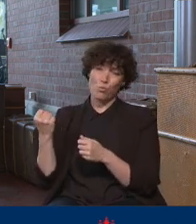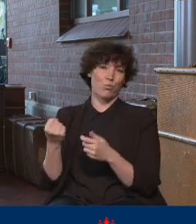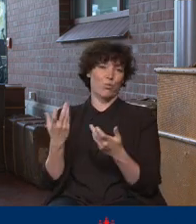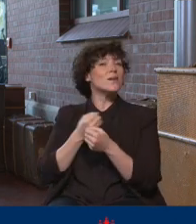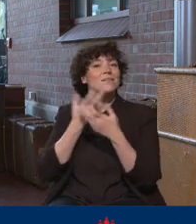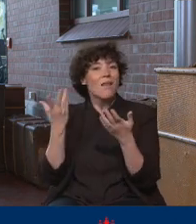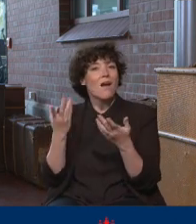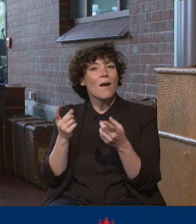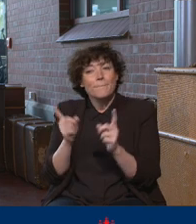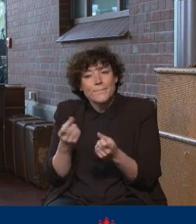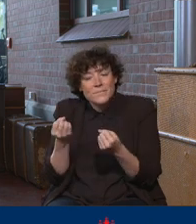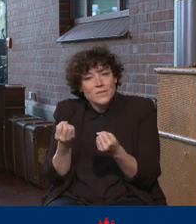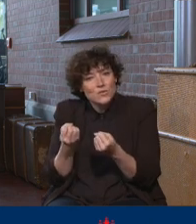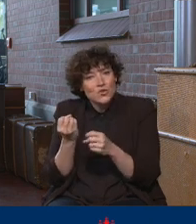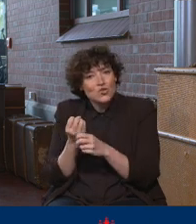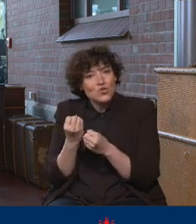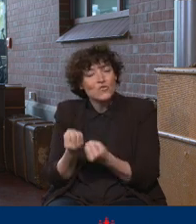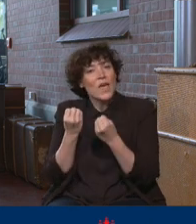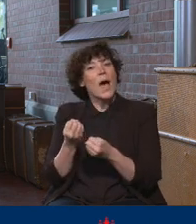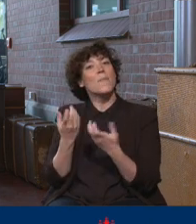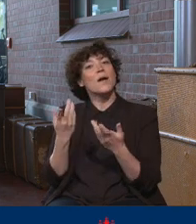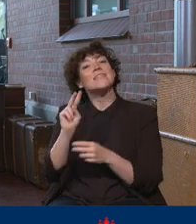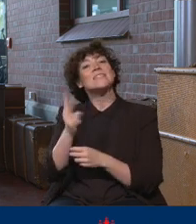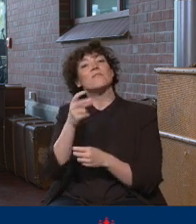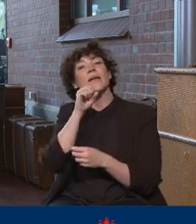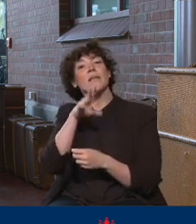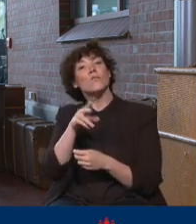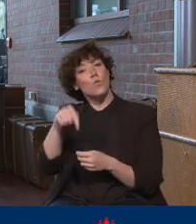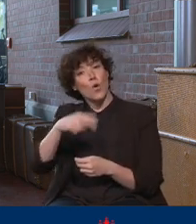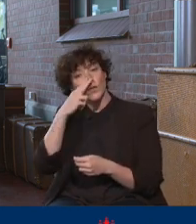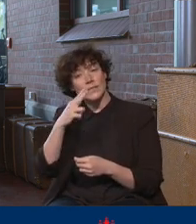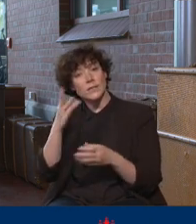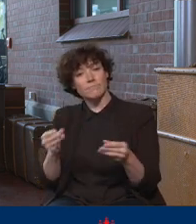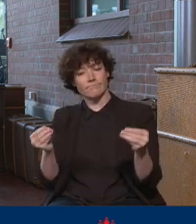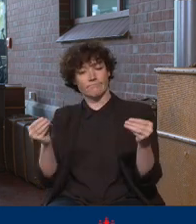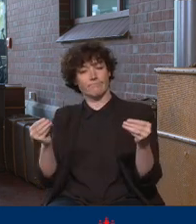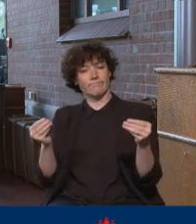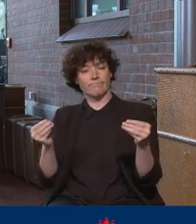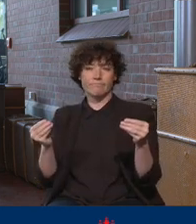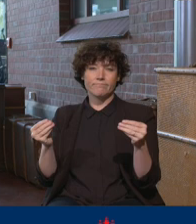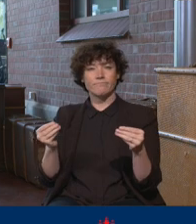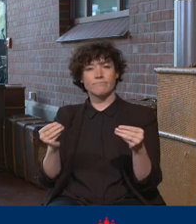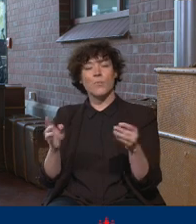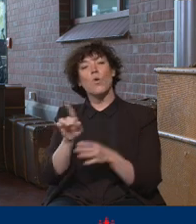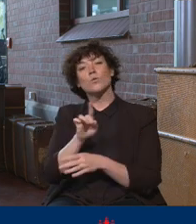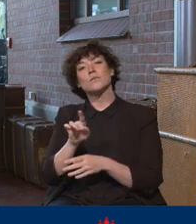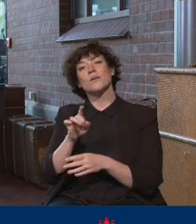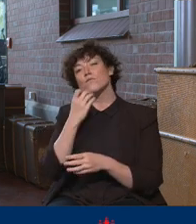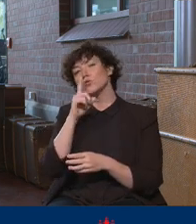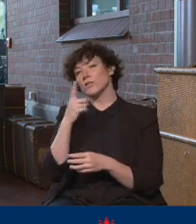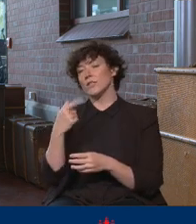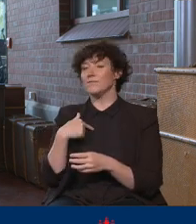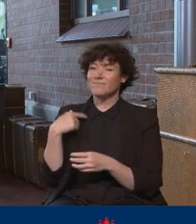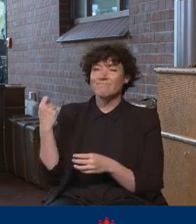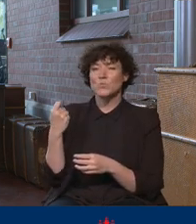schwierig aber ich glaube die haben mir heute ein zweiter entwurf gesehen und ich will mich da sich über den balkon legen aber ich find's gut dass